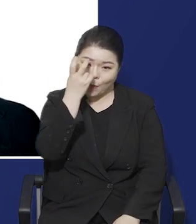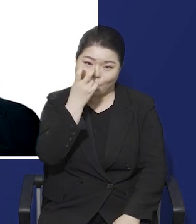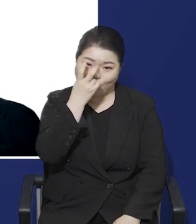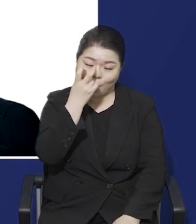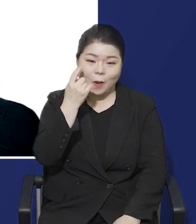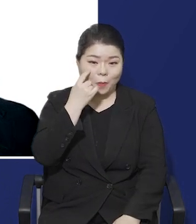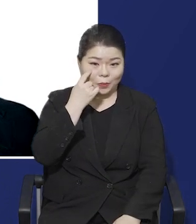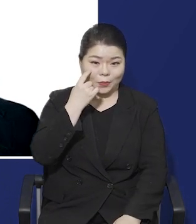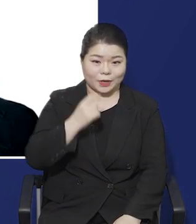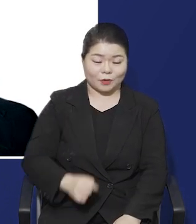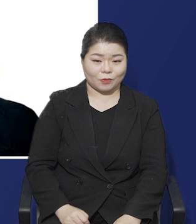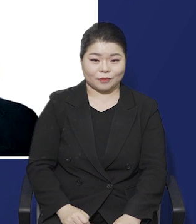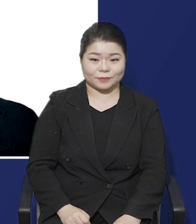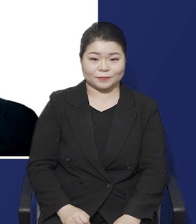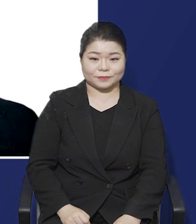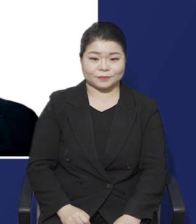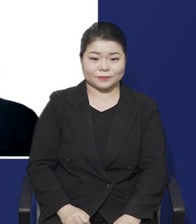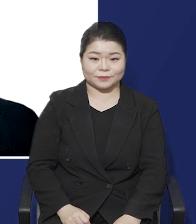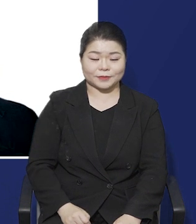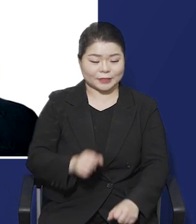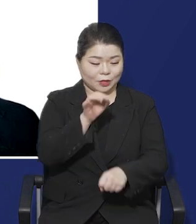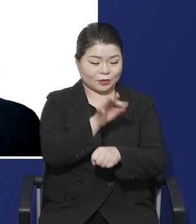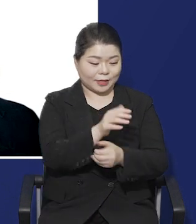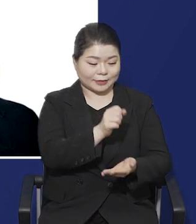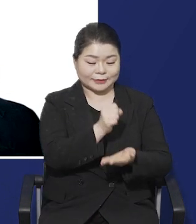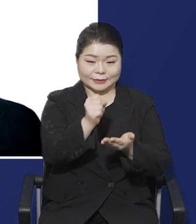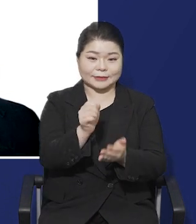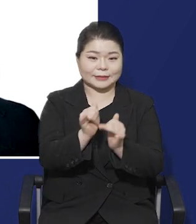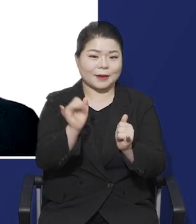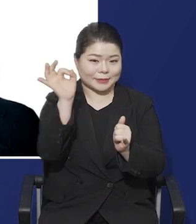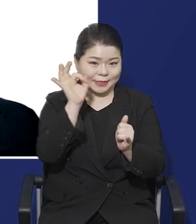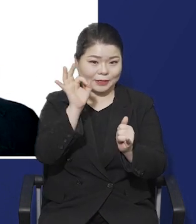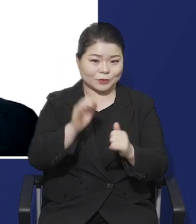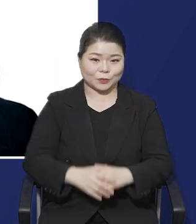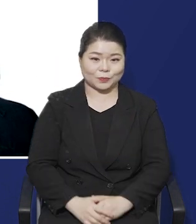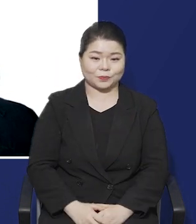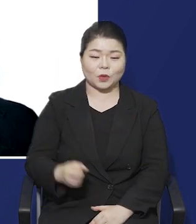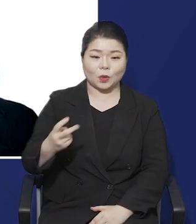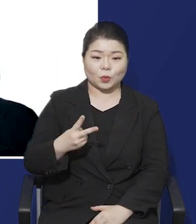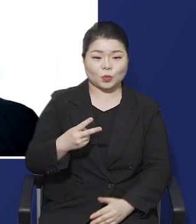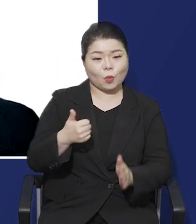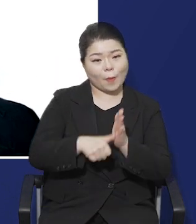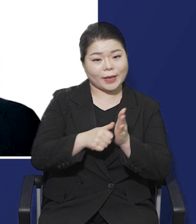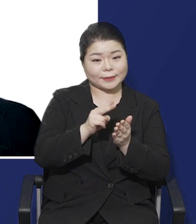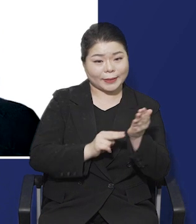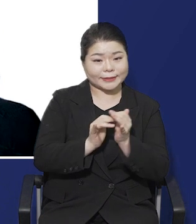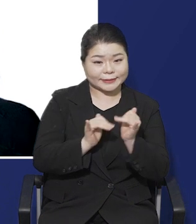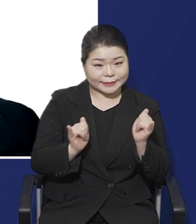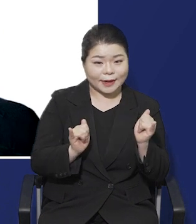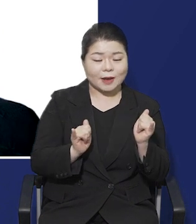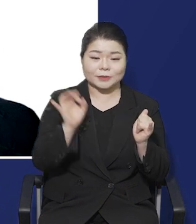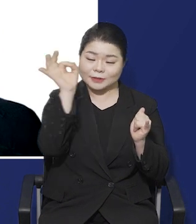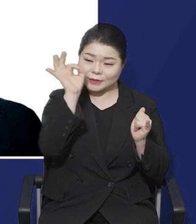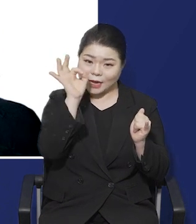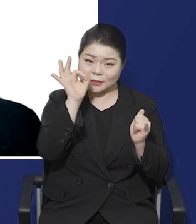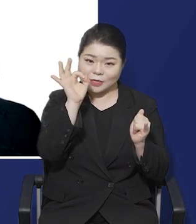그 바이어를 발굴을 하는 시장 조사를 하는 겁니다. 또한 영업사원을 고용해서 뉴 비즈니스